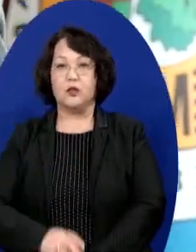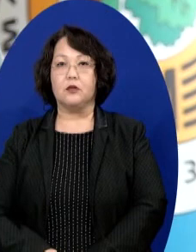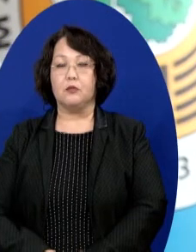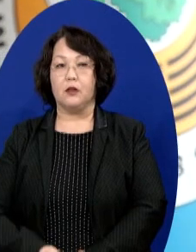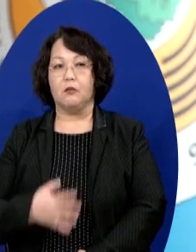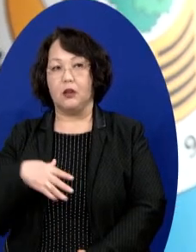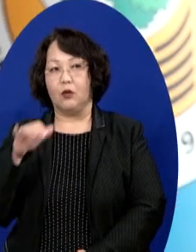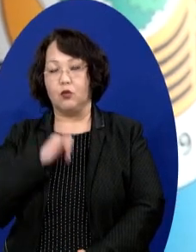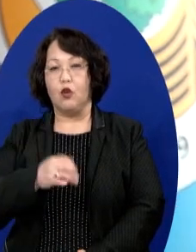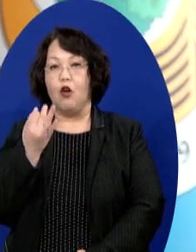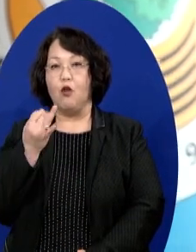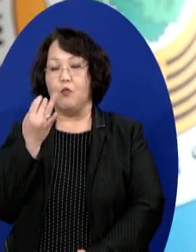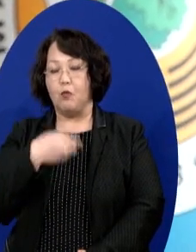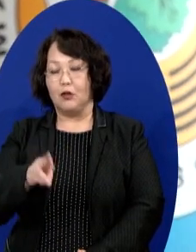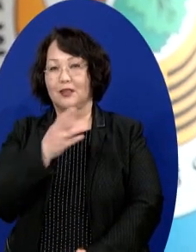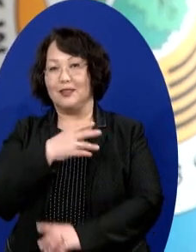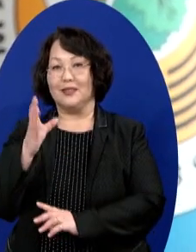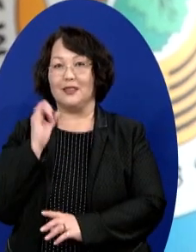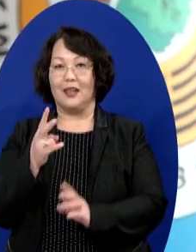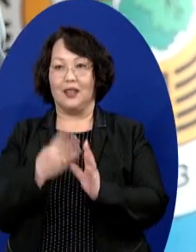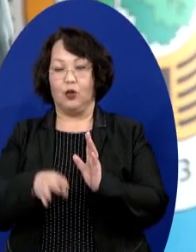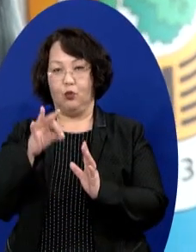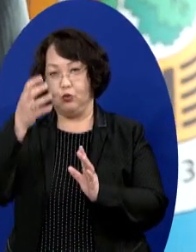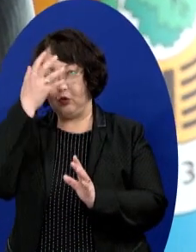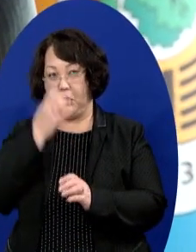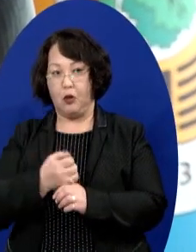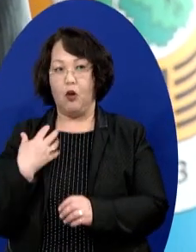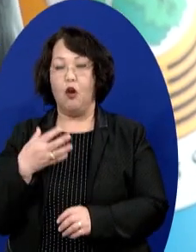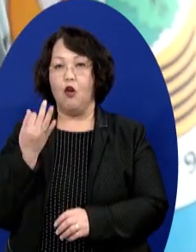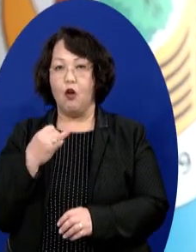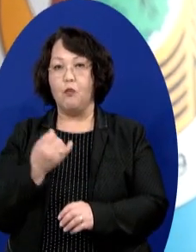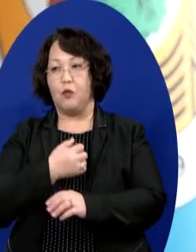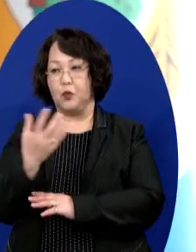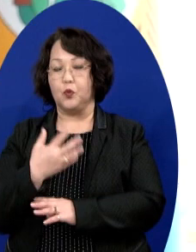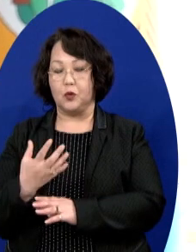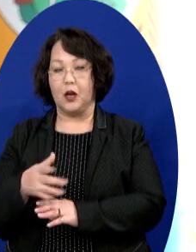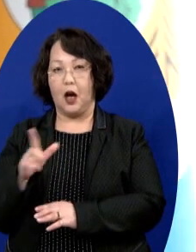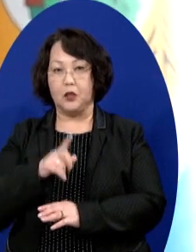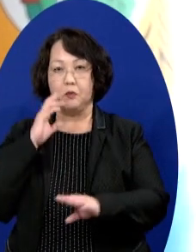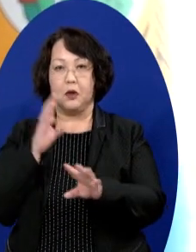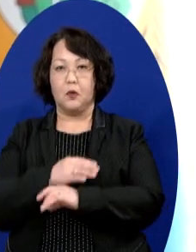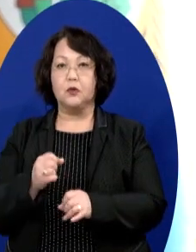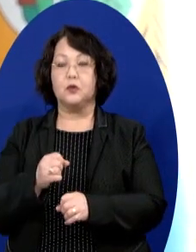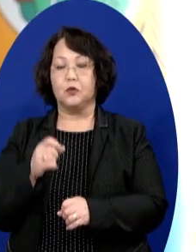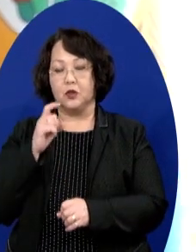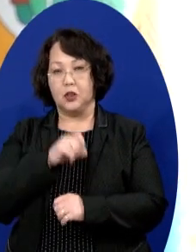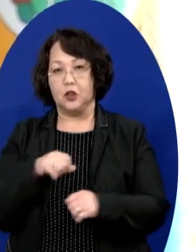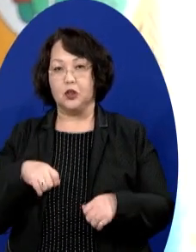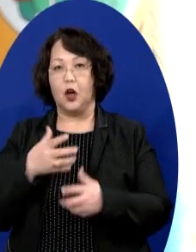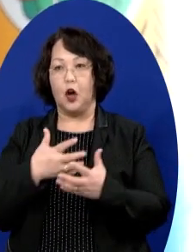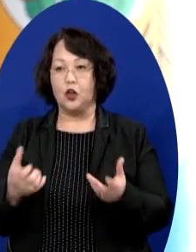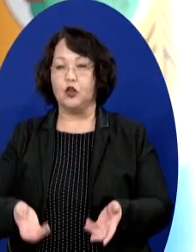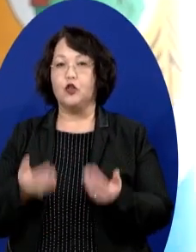Манай улсын ойн сангийн 90% төрийн мэдлэлд байдаг. Бид ой уржуулгын газар байгуулахыг хүссэн иргэдэд маш тодорхой олон хөнгөлөлт